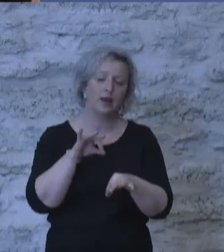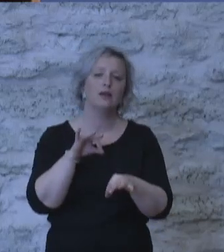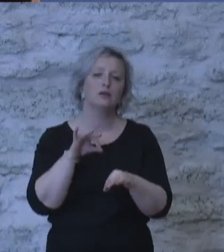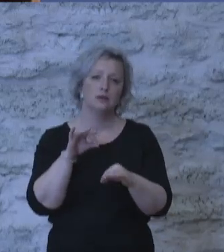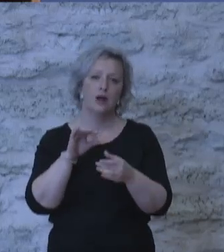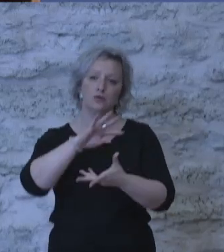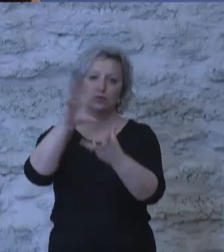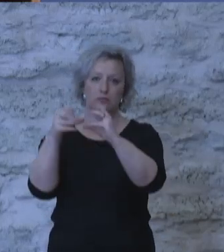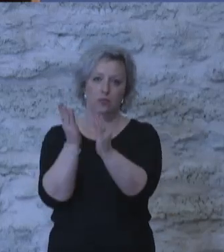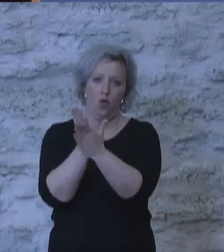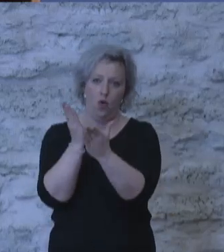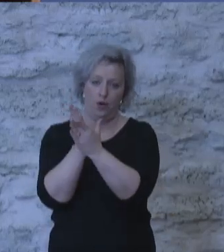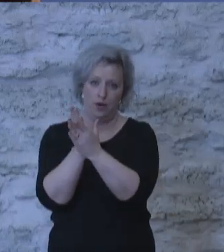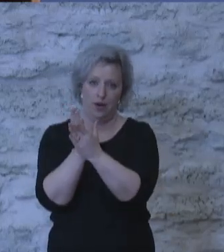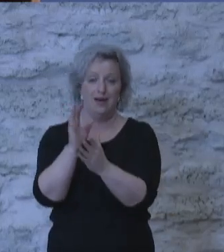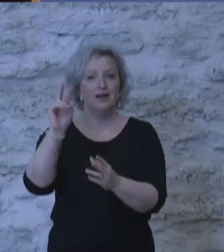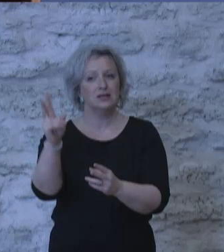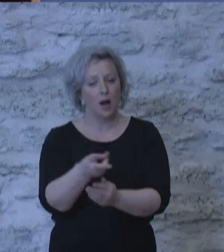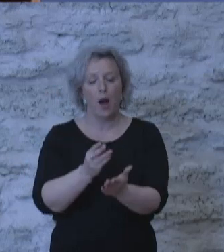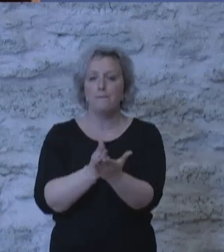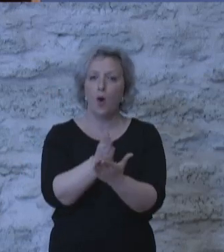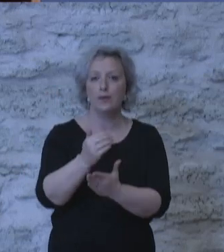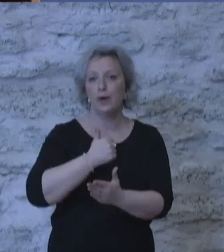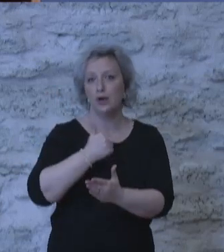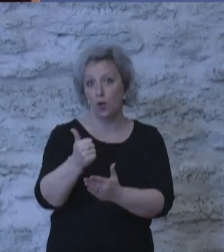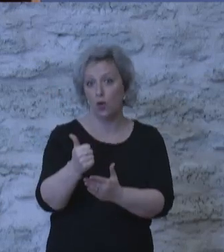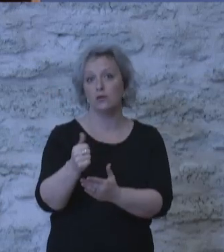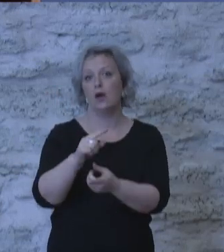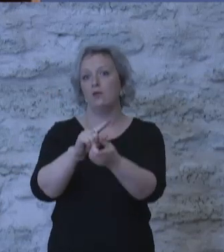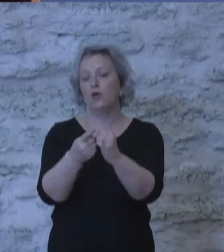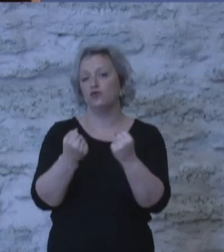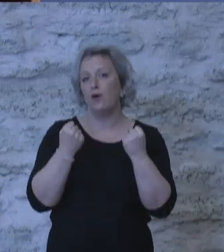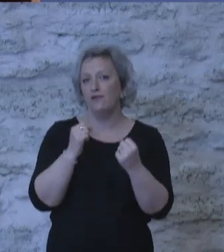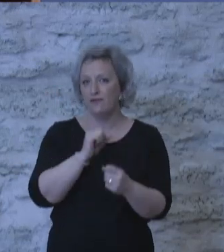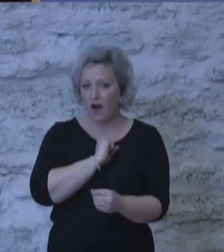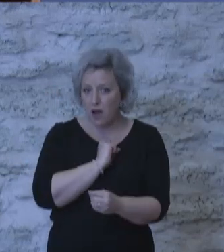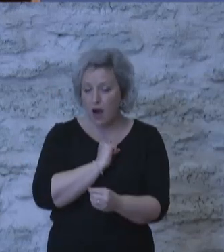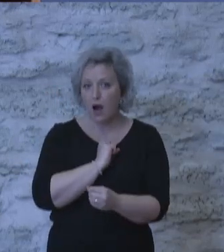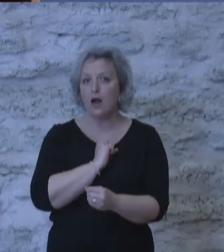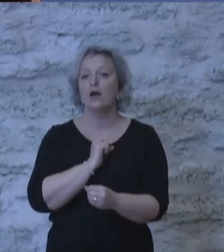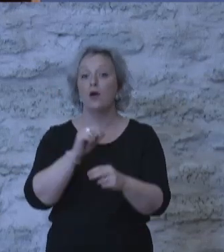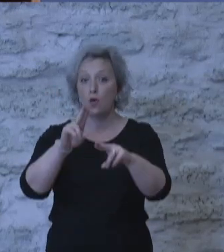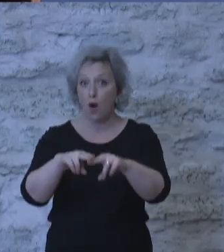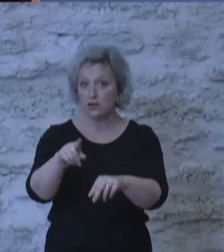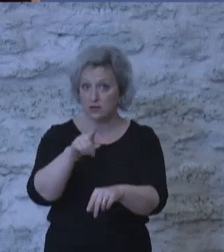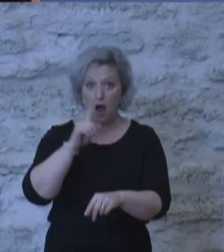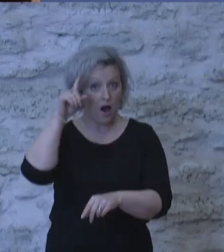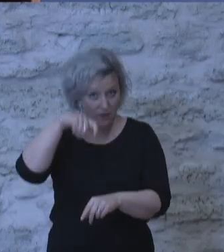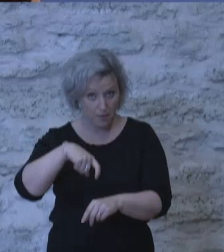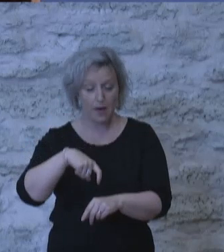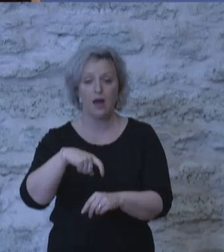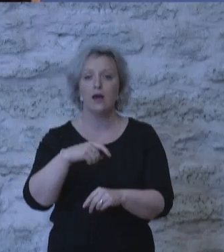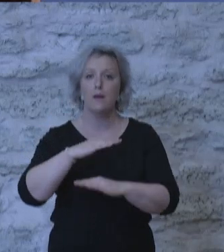juhtimise tugevdamises seal, kus me arvame, et seda on vaja tugevdada. Ja me arvame, et maailu